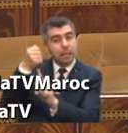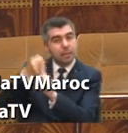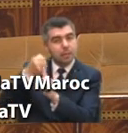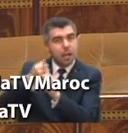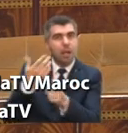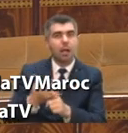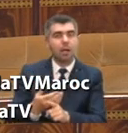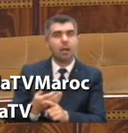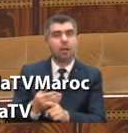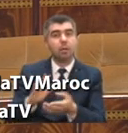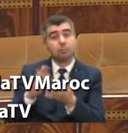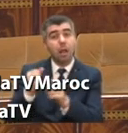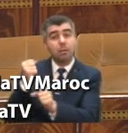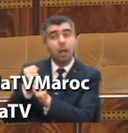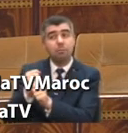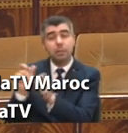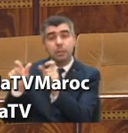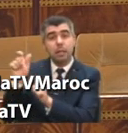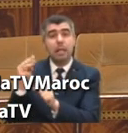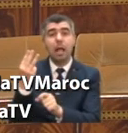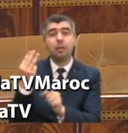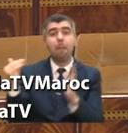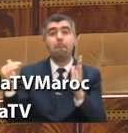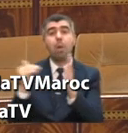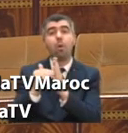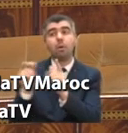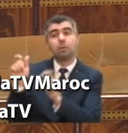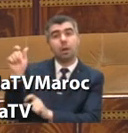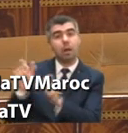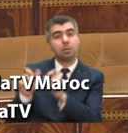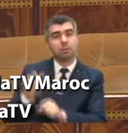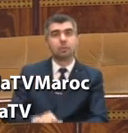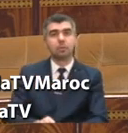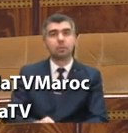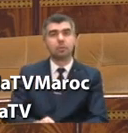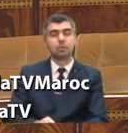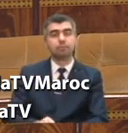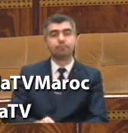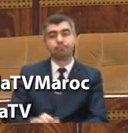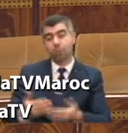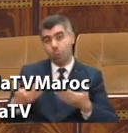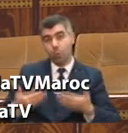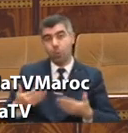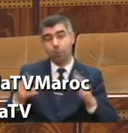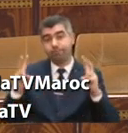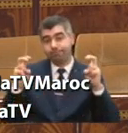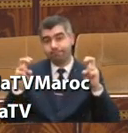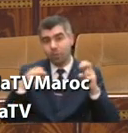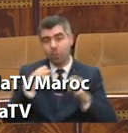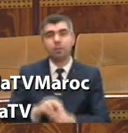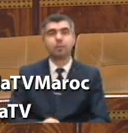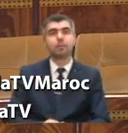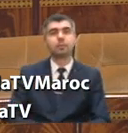الذي يشغل أكثر من 3 ملايين من الساكنة؟ وهنا غنفتح هذا القوس سيد الوزير ونقول لكم بكل